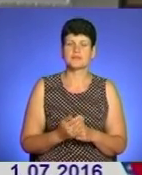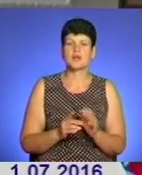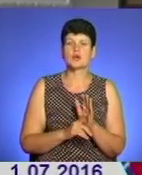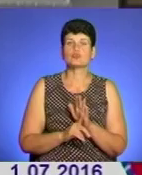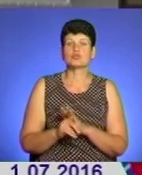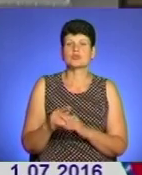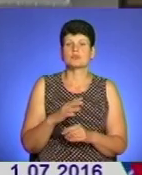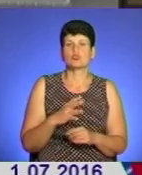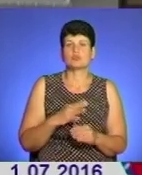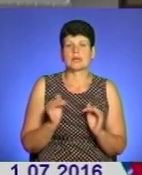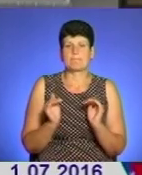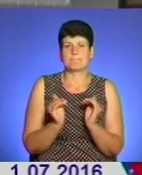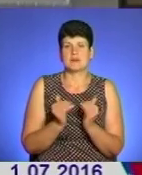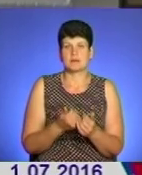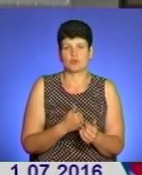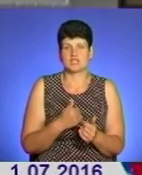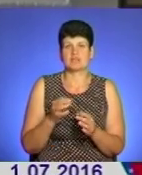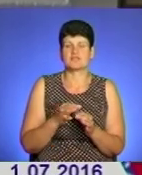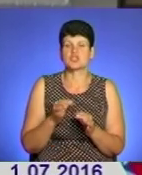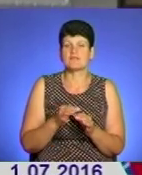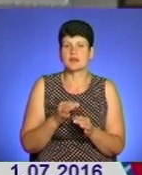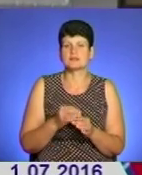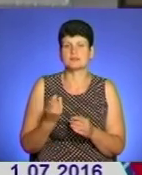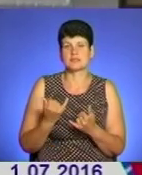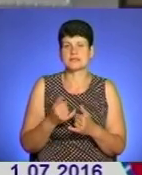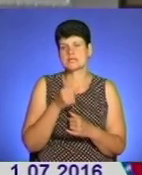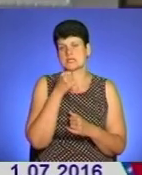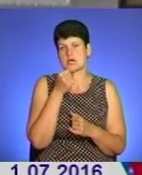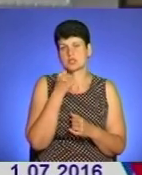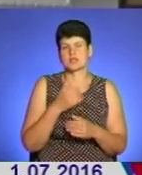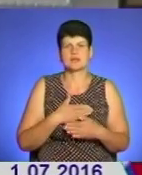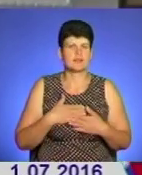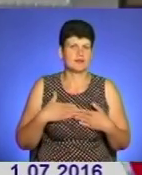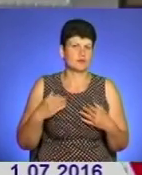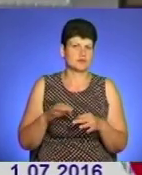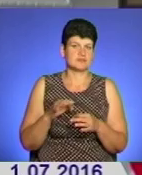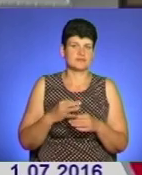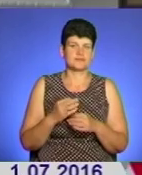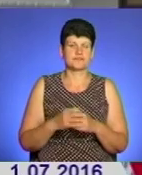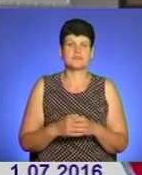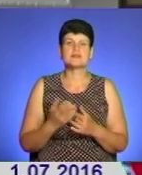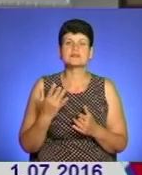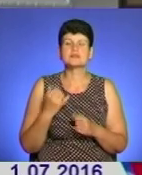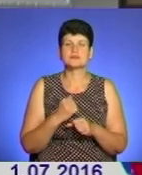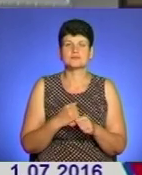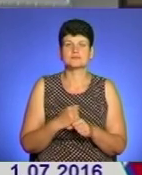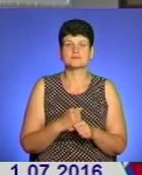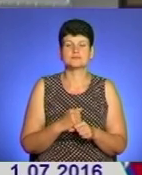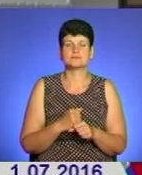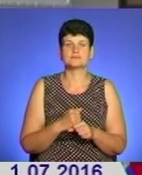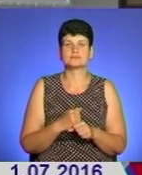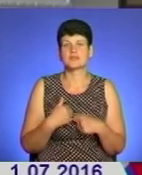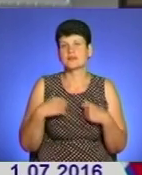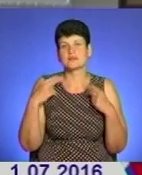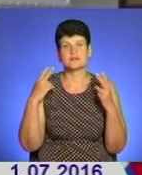Спочатку ми були малі, ми самі хотіли вишивати, а тепер вже чим старші, тим не хочеться вишивати. Скільки ти робіт вишив?